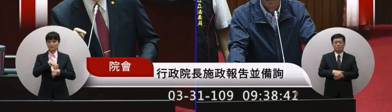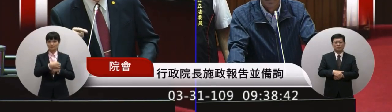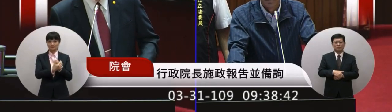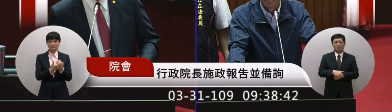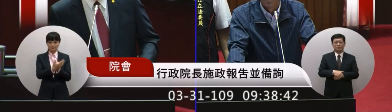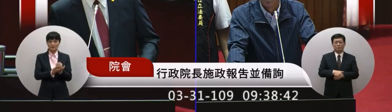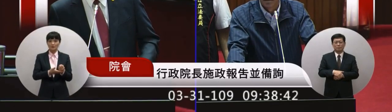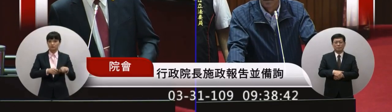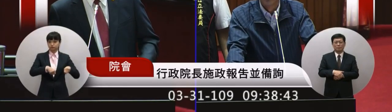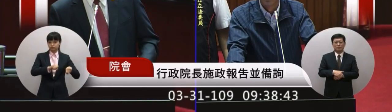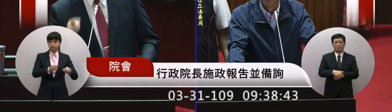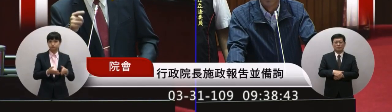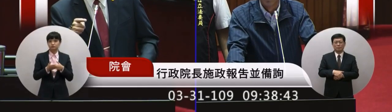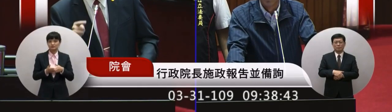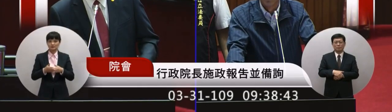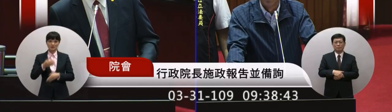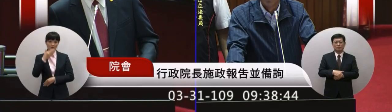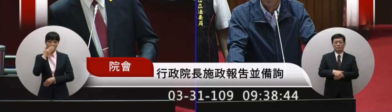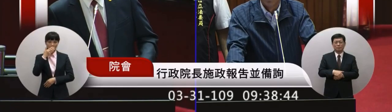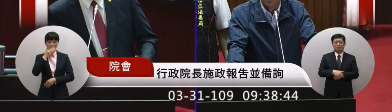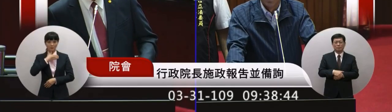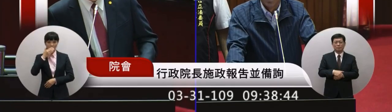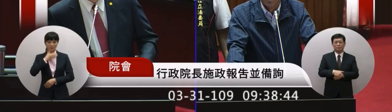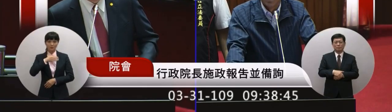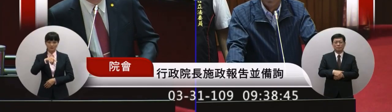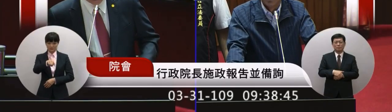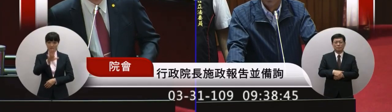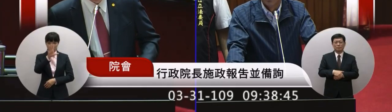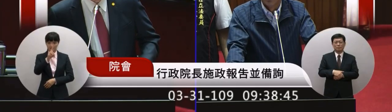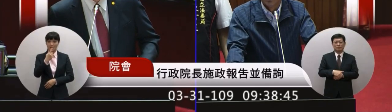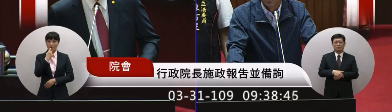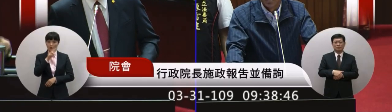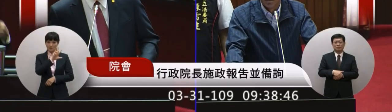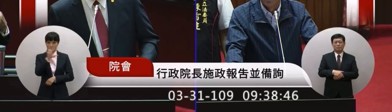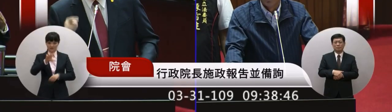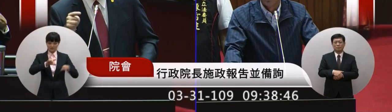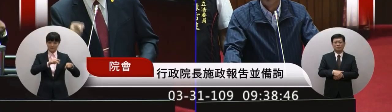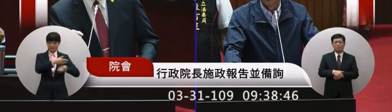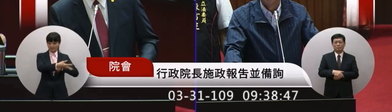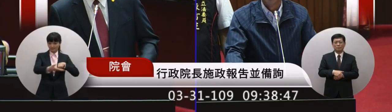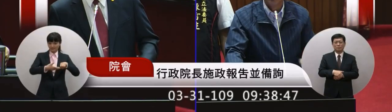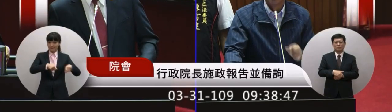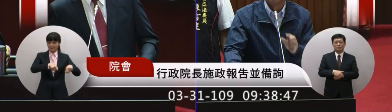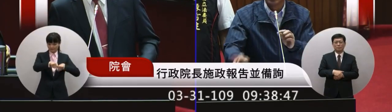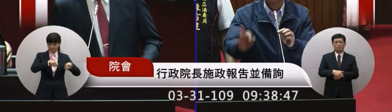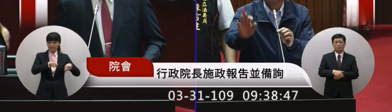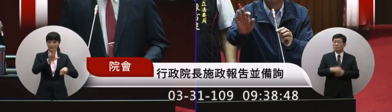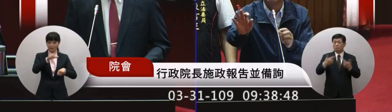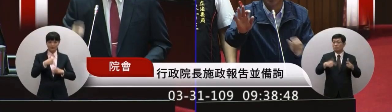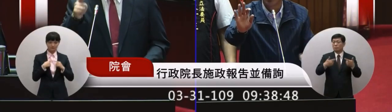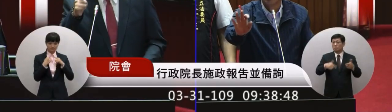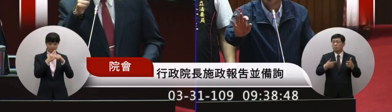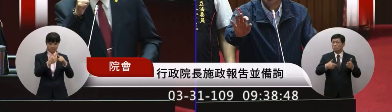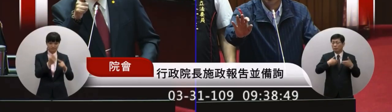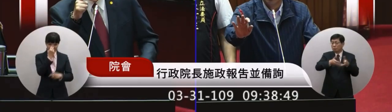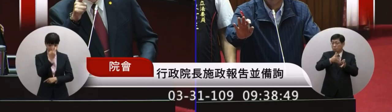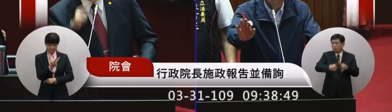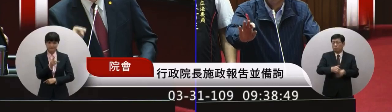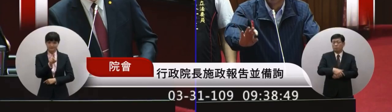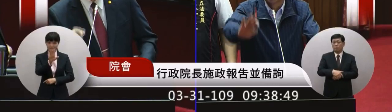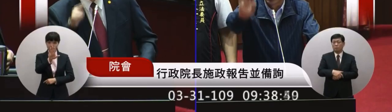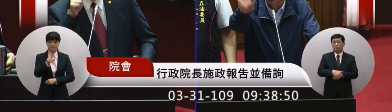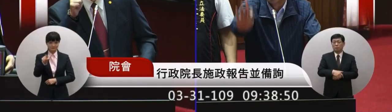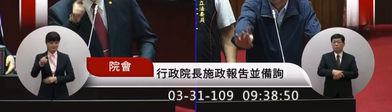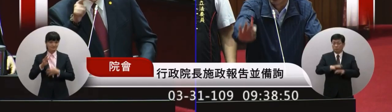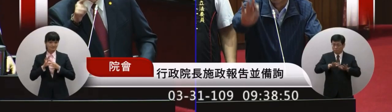个配合，咱有一个绿色岛的计划，啊，我嘛亲身去看。 不是， 相当重要，你咧关